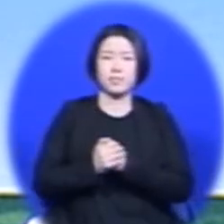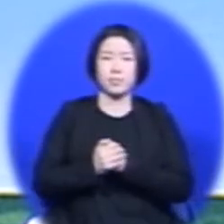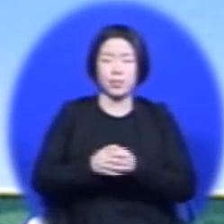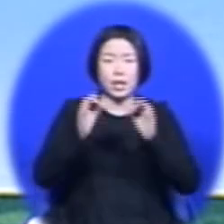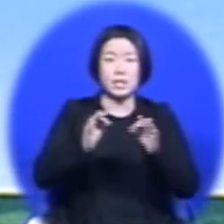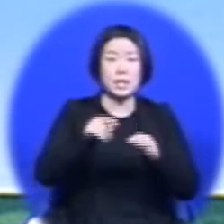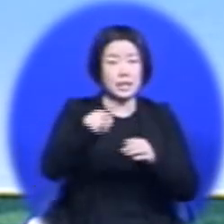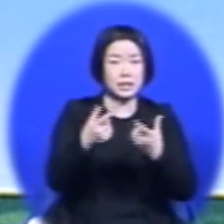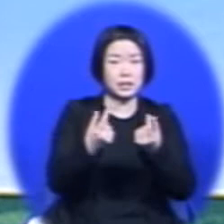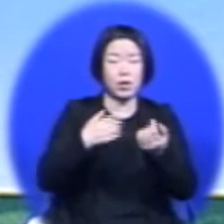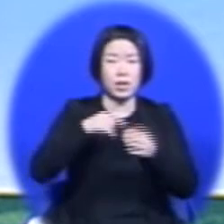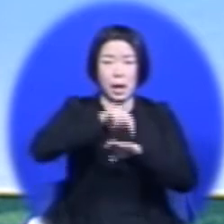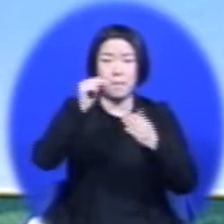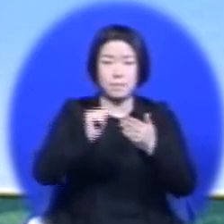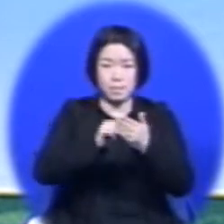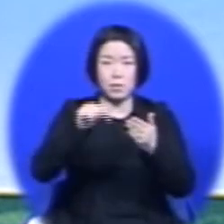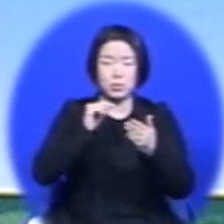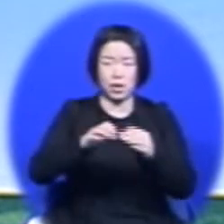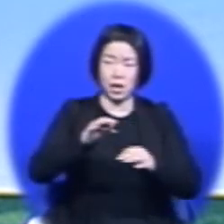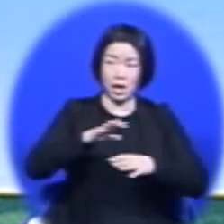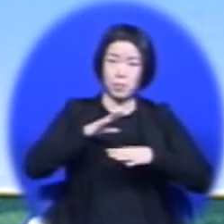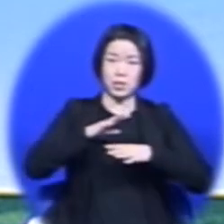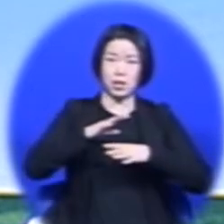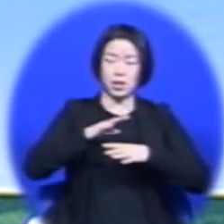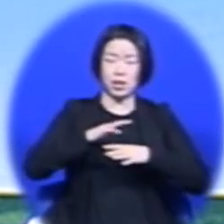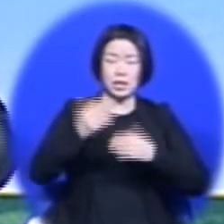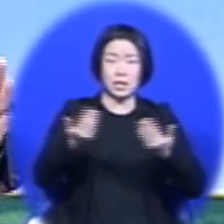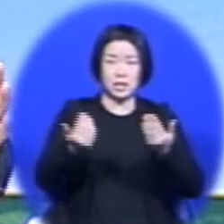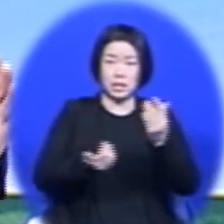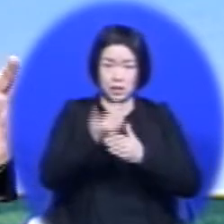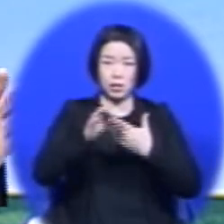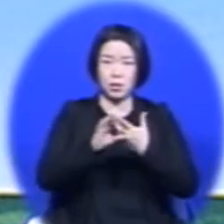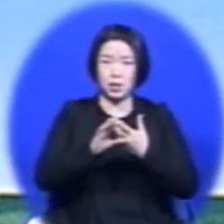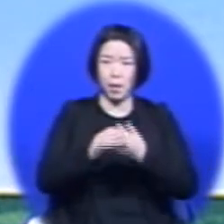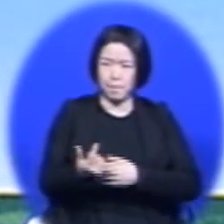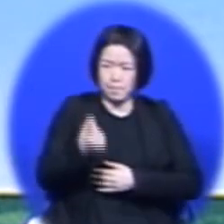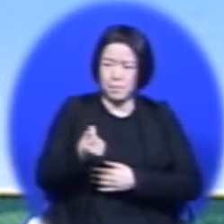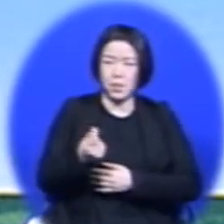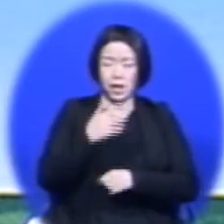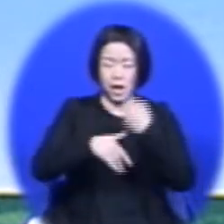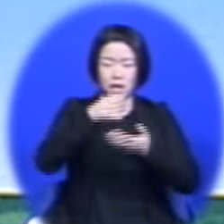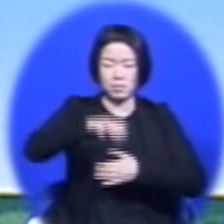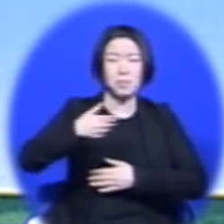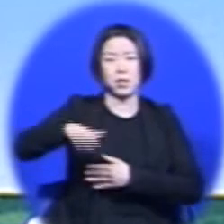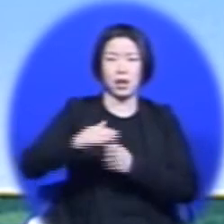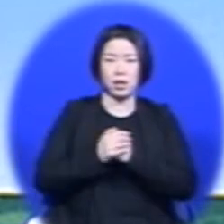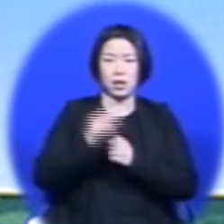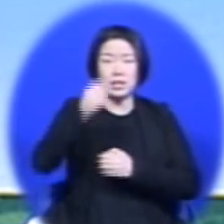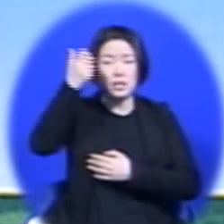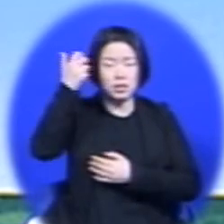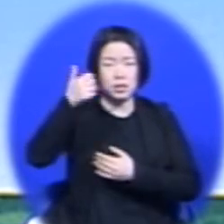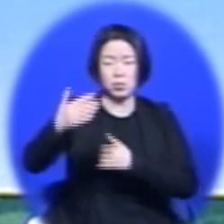이제는 그런 내 마음에 깜짝 놀랄만한 일이 일어나면 즉시 하나님께 나아갑니다. 성령님의